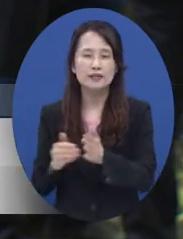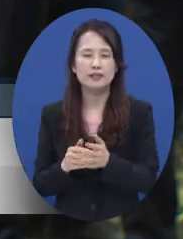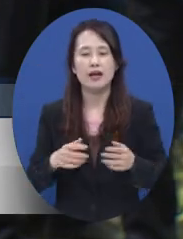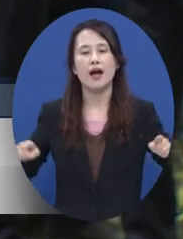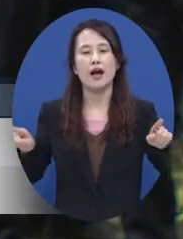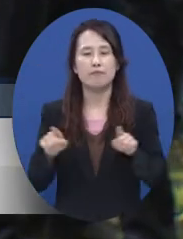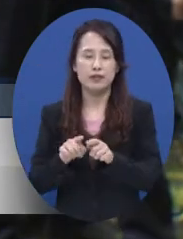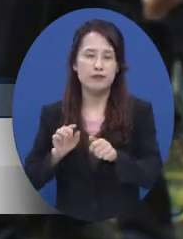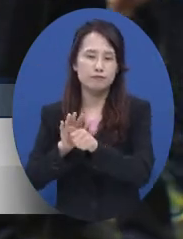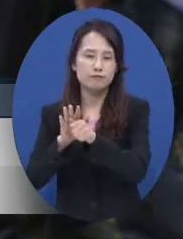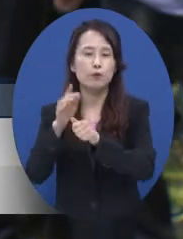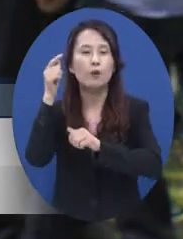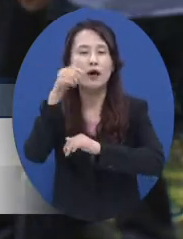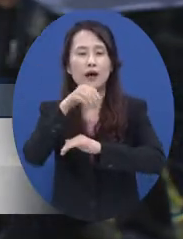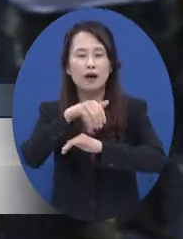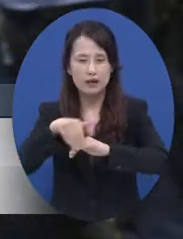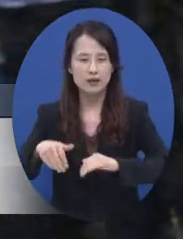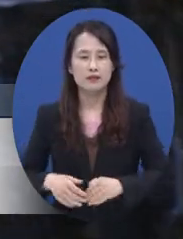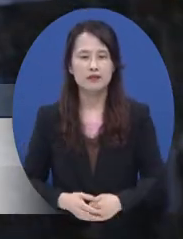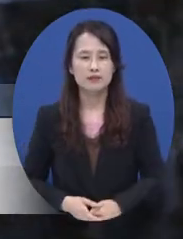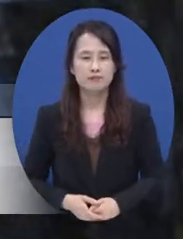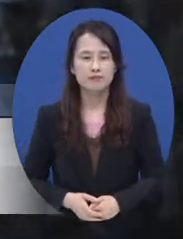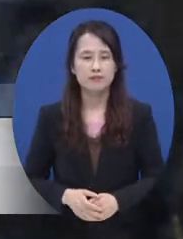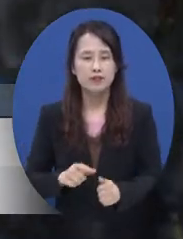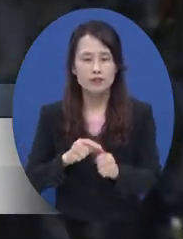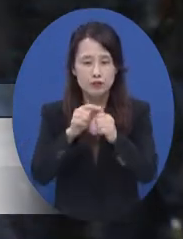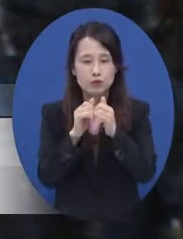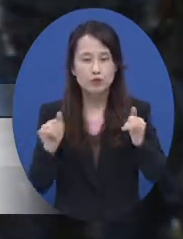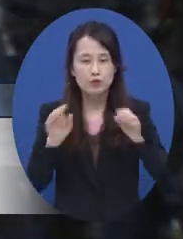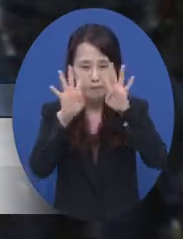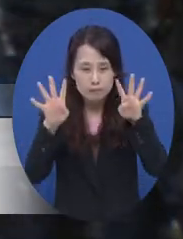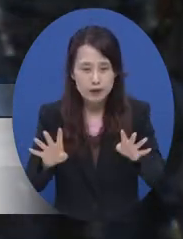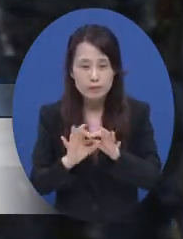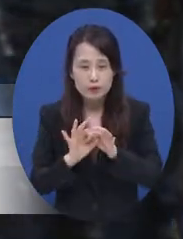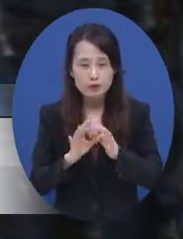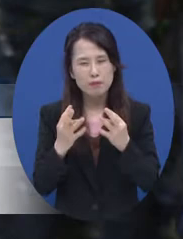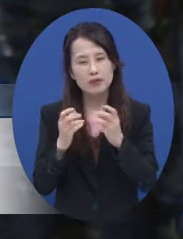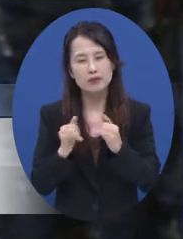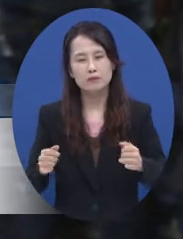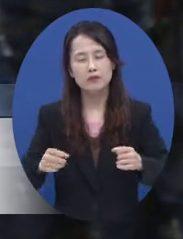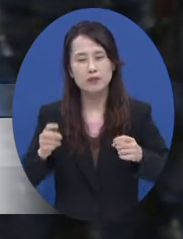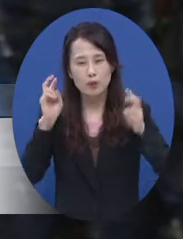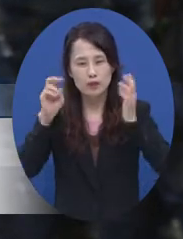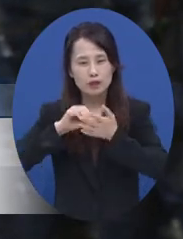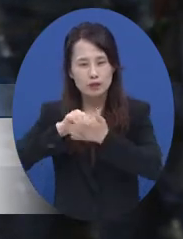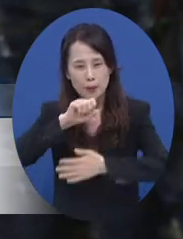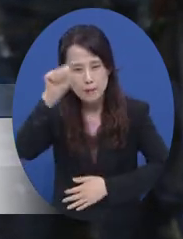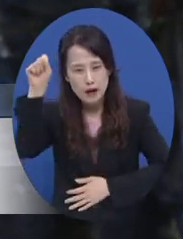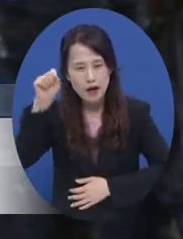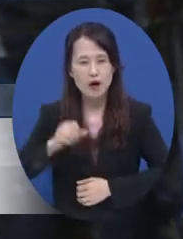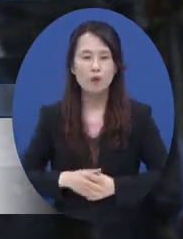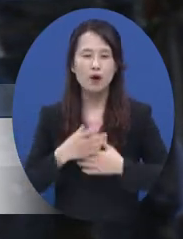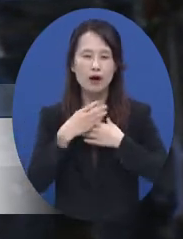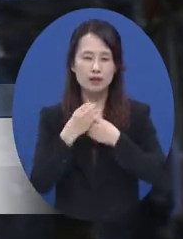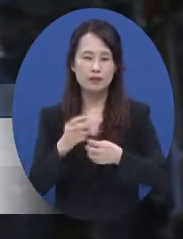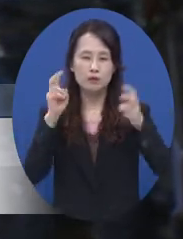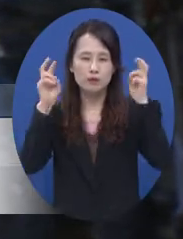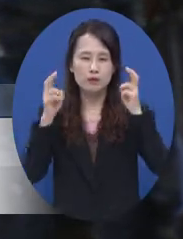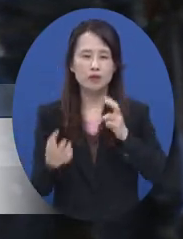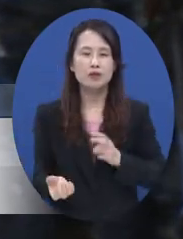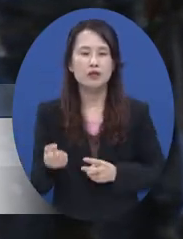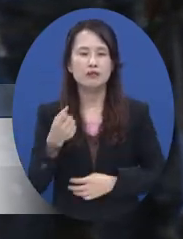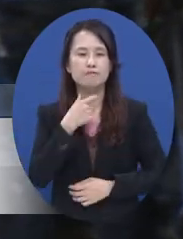경기도가 함께 지원을 합니다 구인 박람회를 통해서 많은 사람들이 취직하고 또